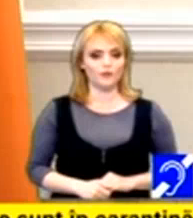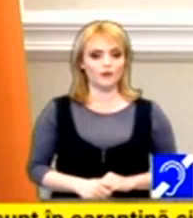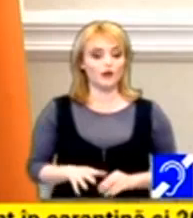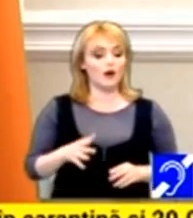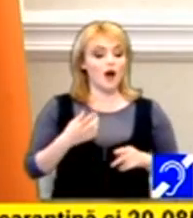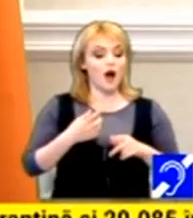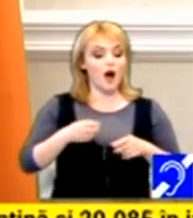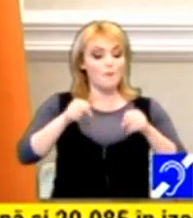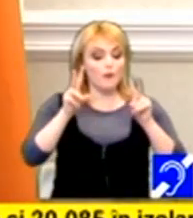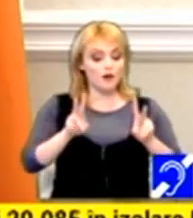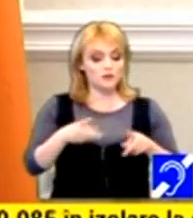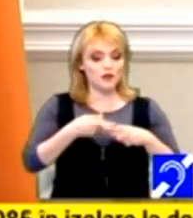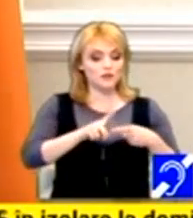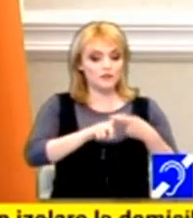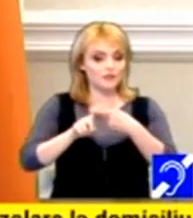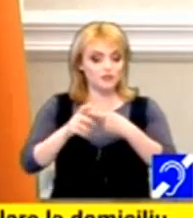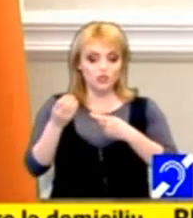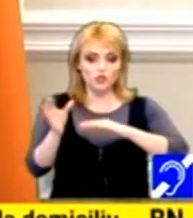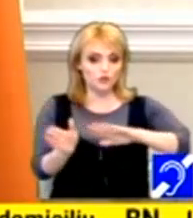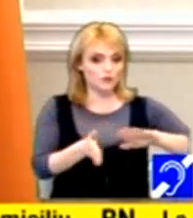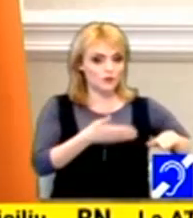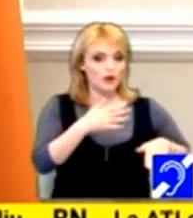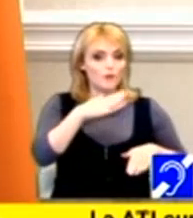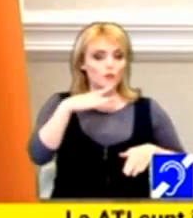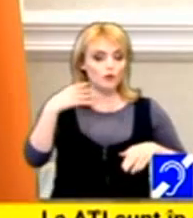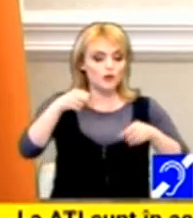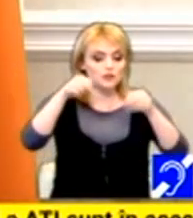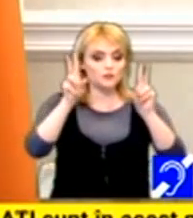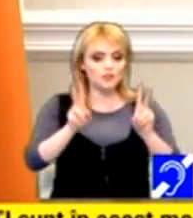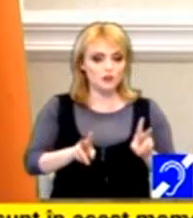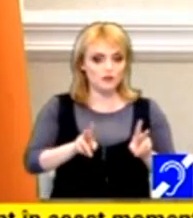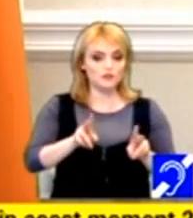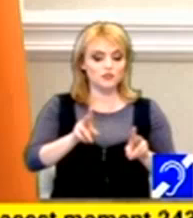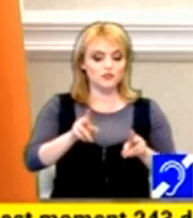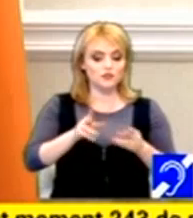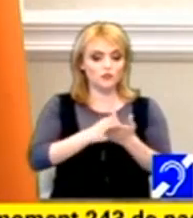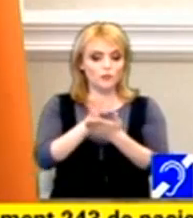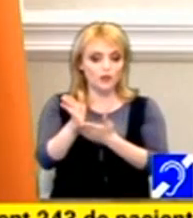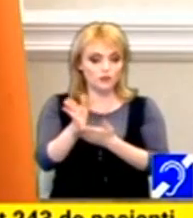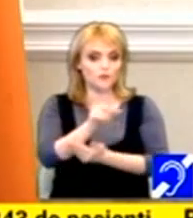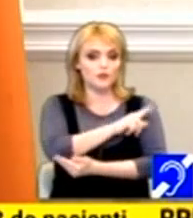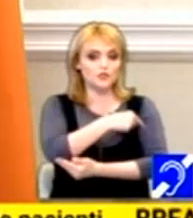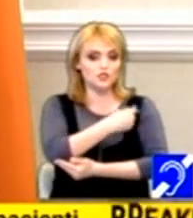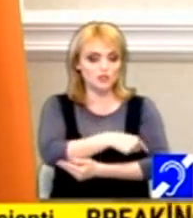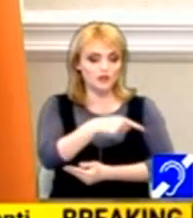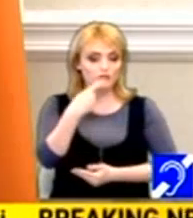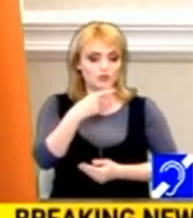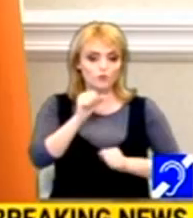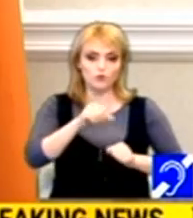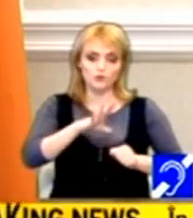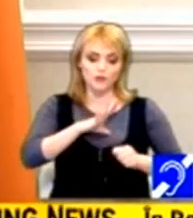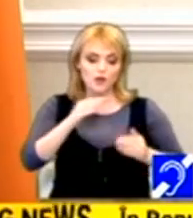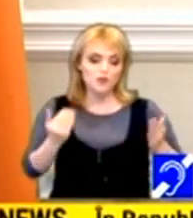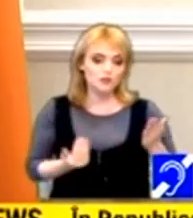nu a trecut. Mai mulți specialiști spun că e posibil să fie și un următor val, de ce este necesar să păstrăm